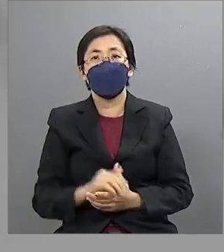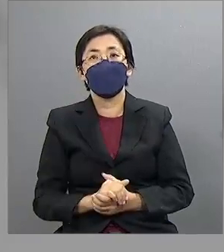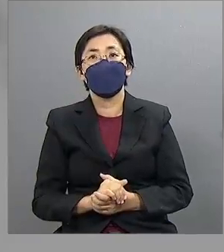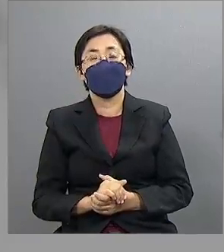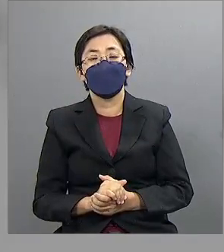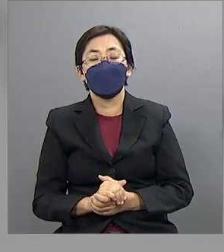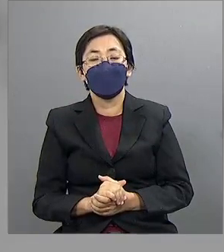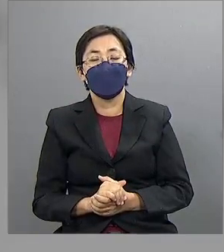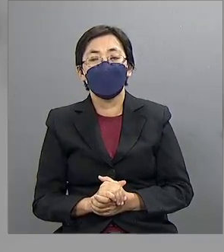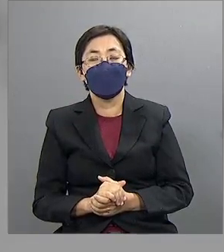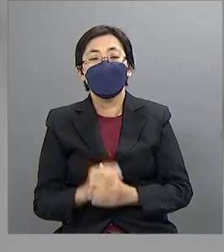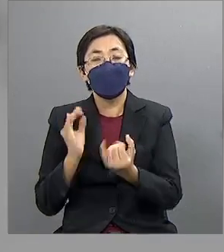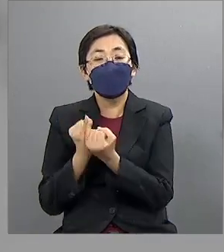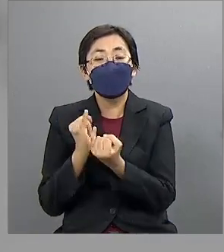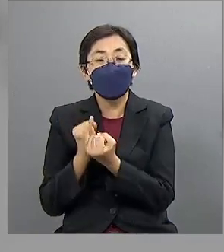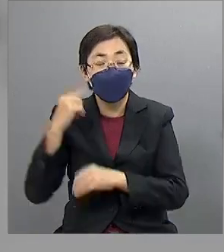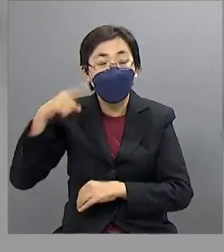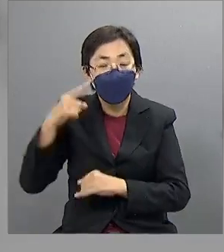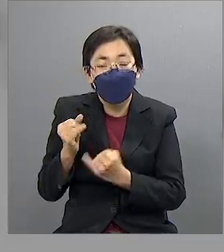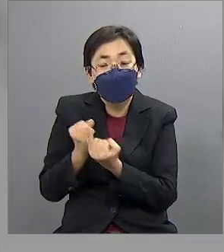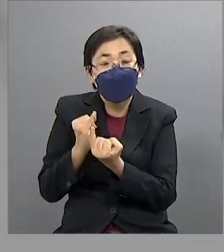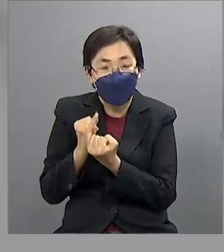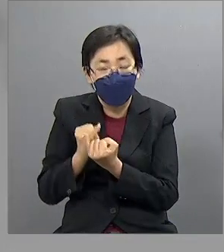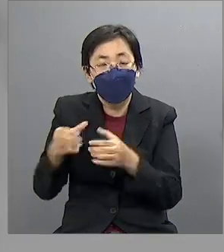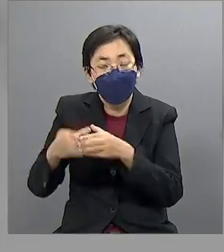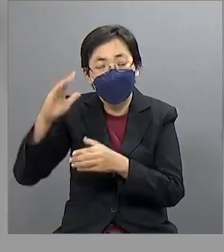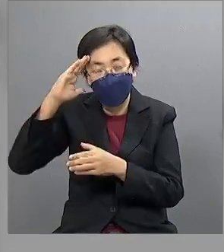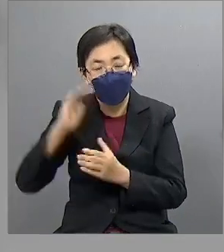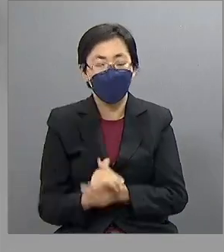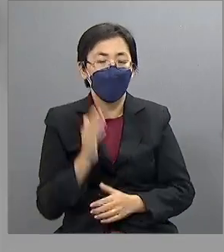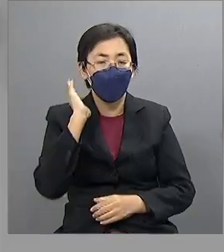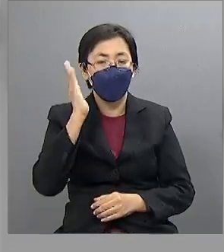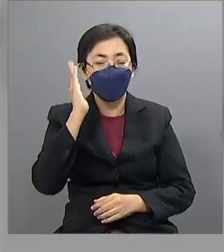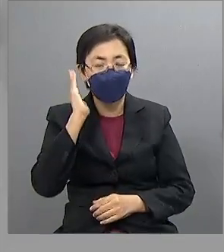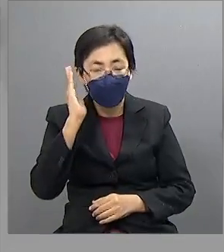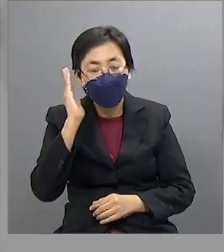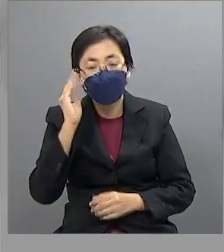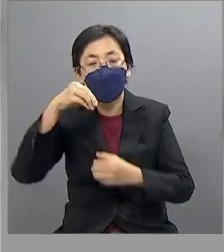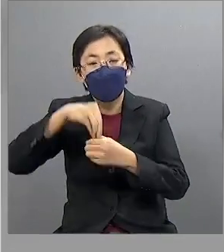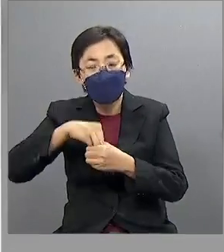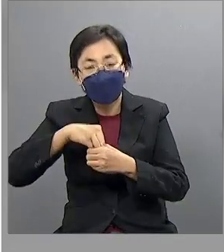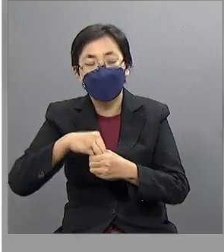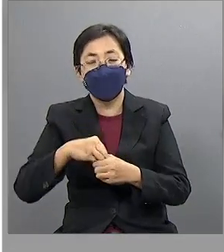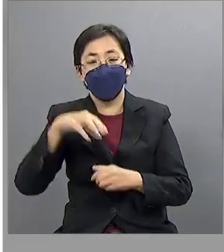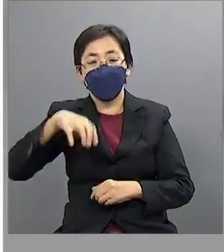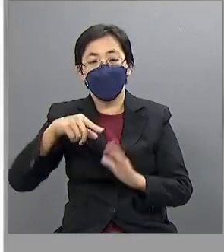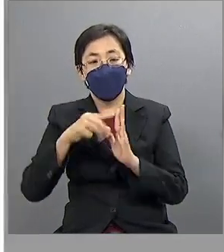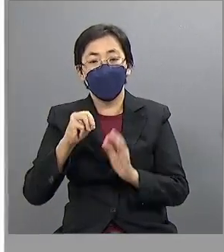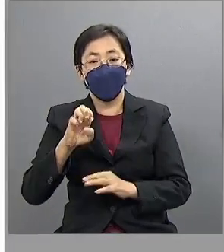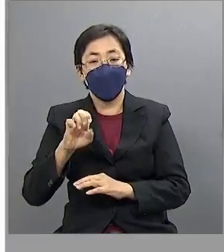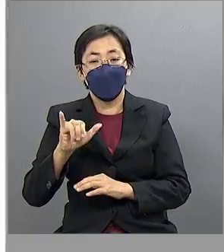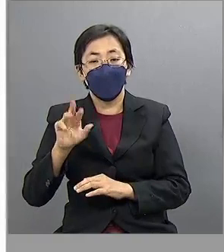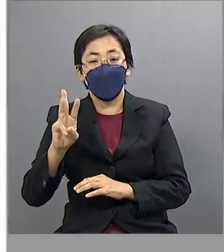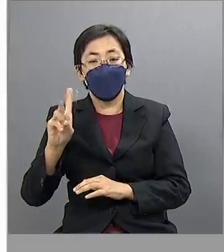นำกองกำลังชาติติพันธ์ติดอาวุธคนหนึ่งและชายวัยกลางข้นที่อาศัยในตัวเมืองเมวดีโดยจะนำพาแรงงาน